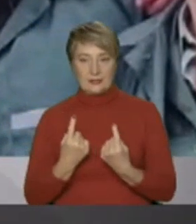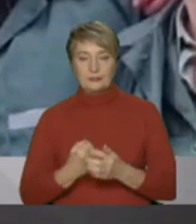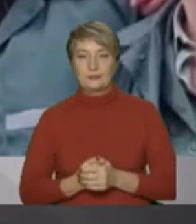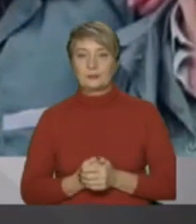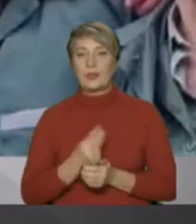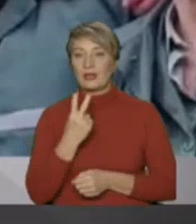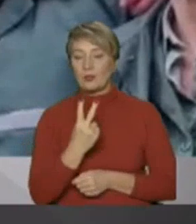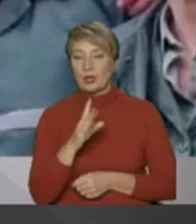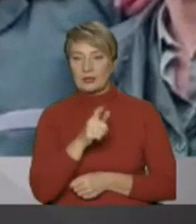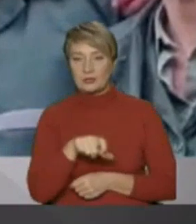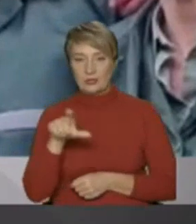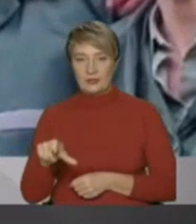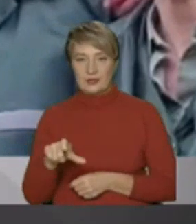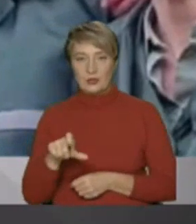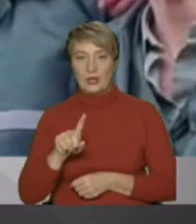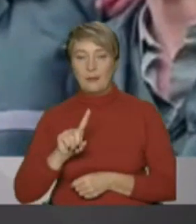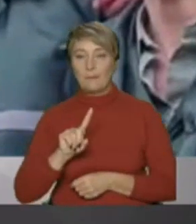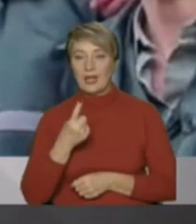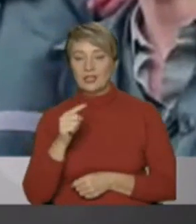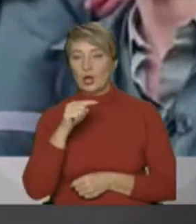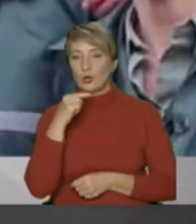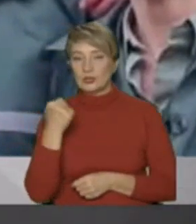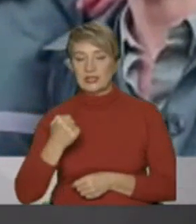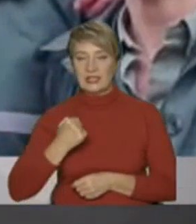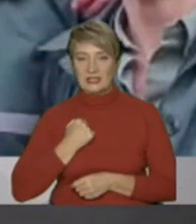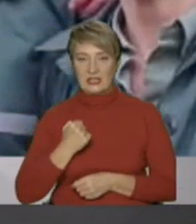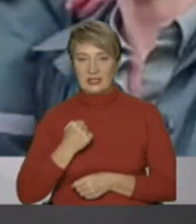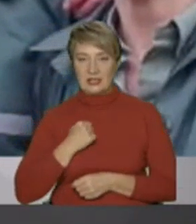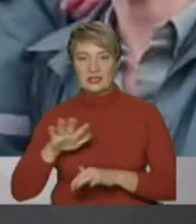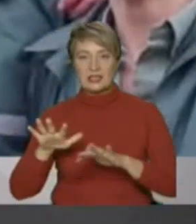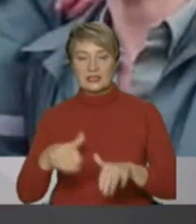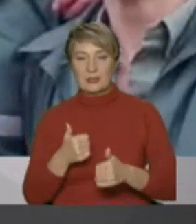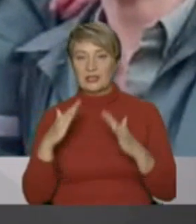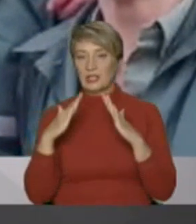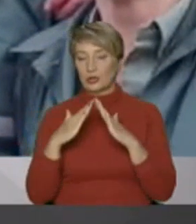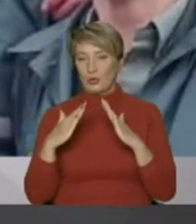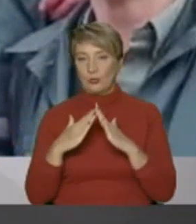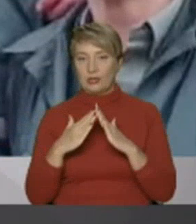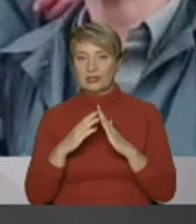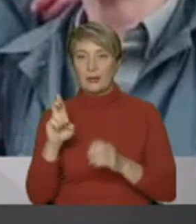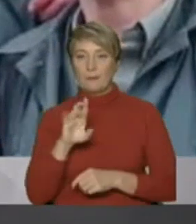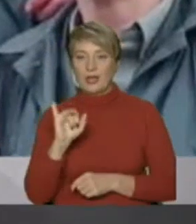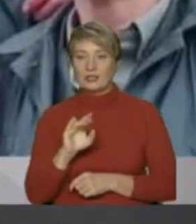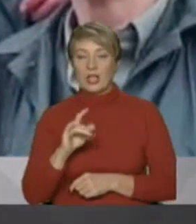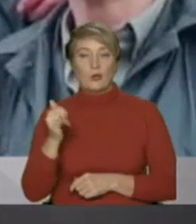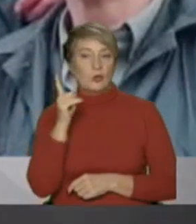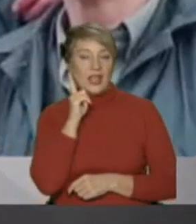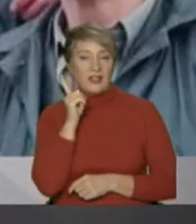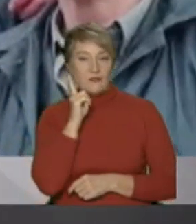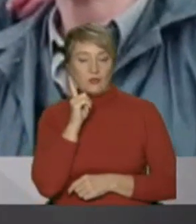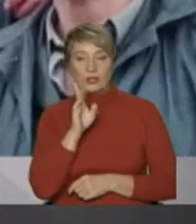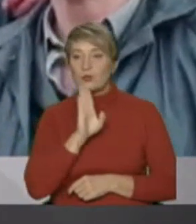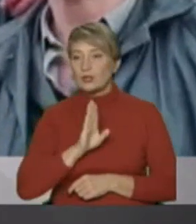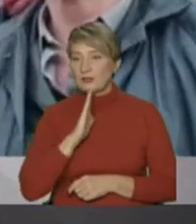Майборода Яна. Першу російські солдати забрали з дому ще у березні, бо в телефоні дівчини знайшли дані про